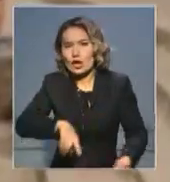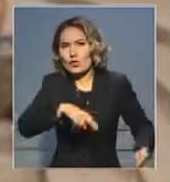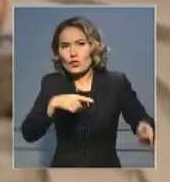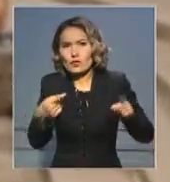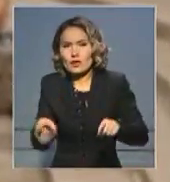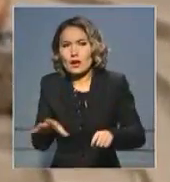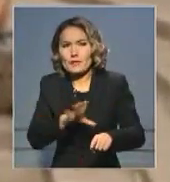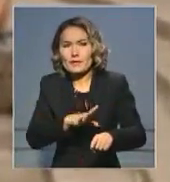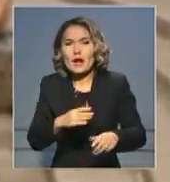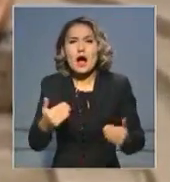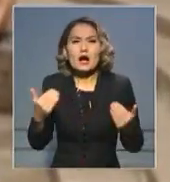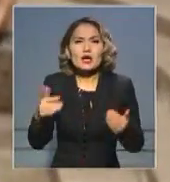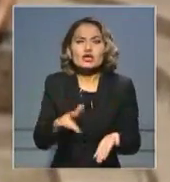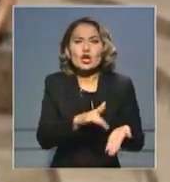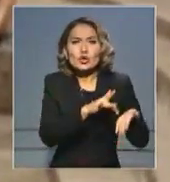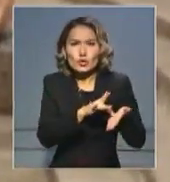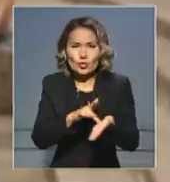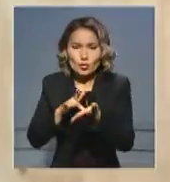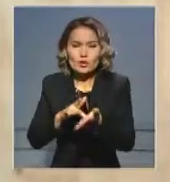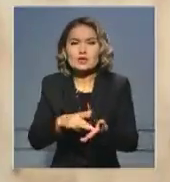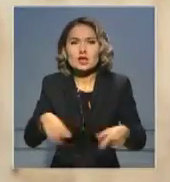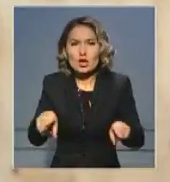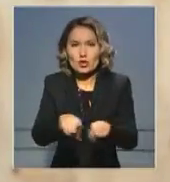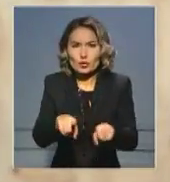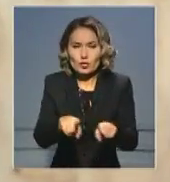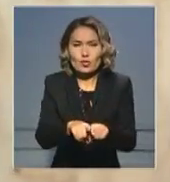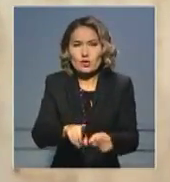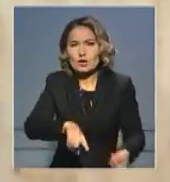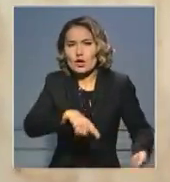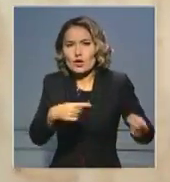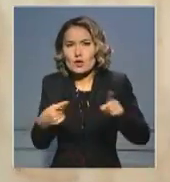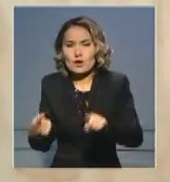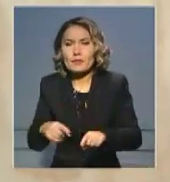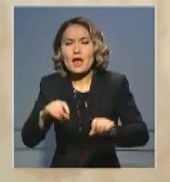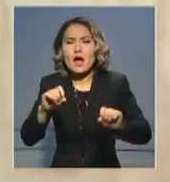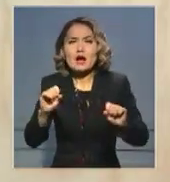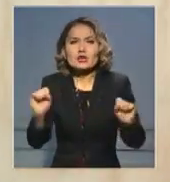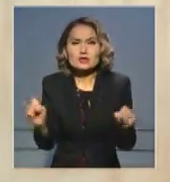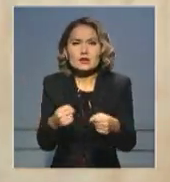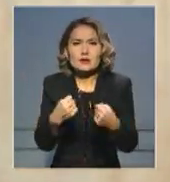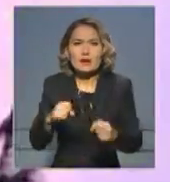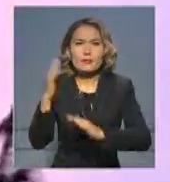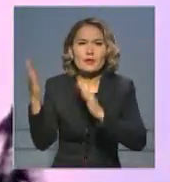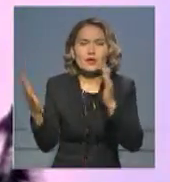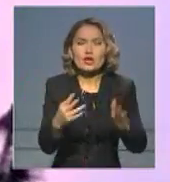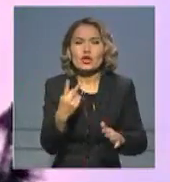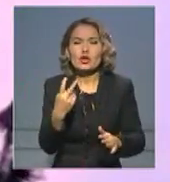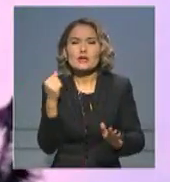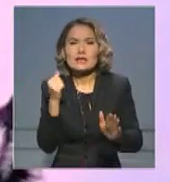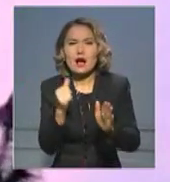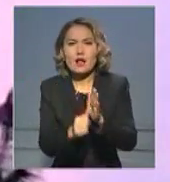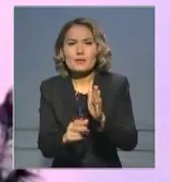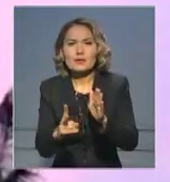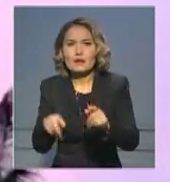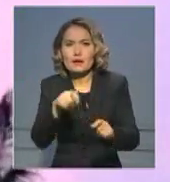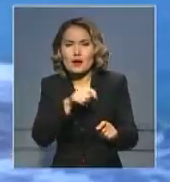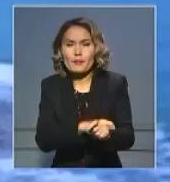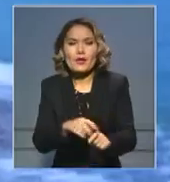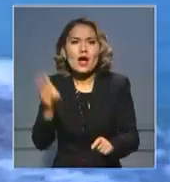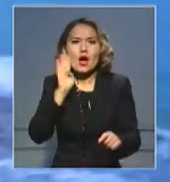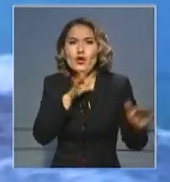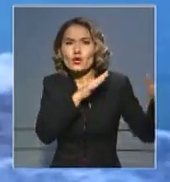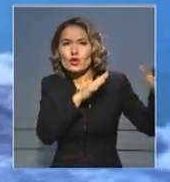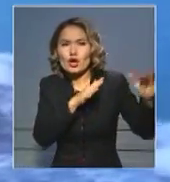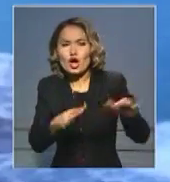Олардың арасында тұрғындармен қатар туристтер де бар. Желдің жылдамдығы сағатына 260 шақырымға дейін жетеді. Ал толқындардың биіктігі